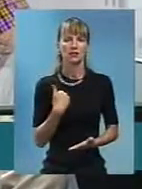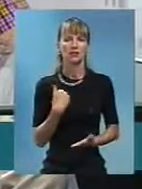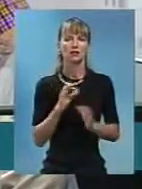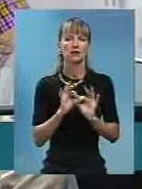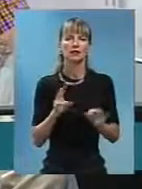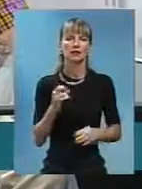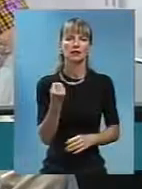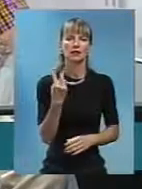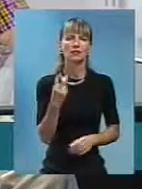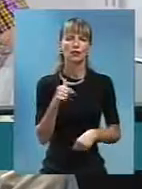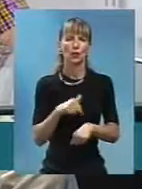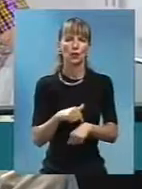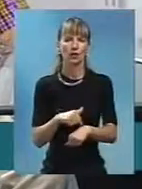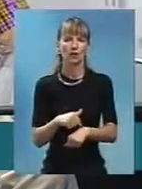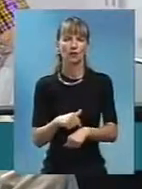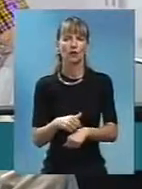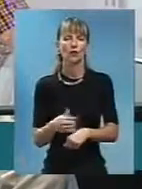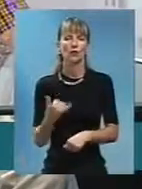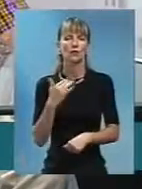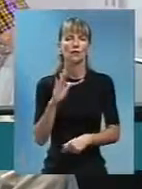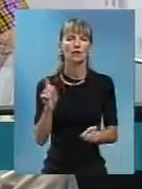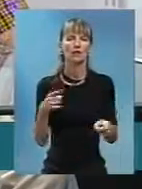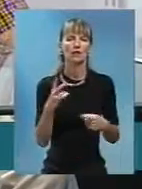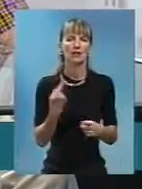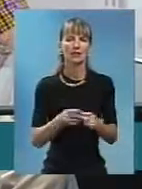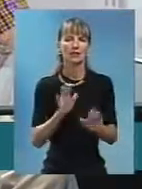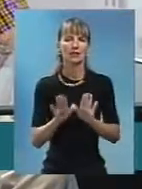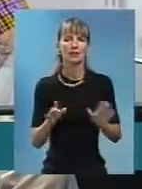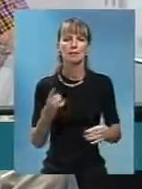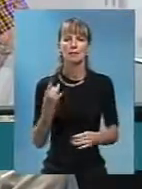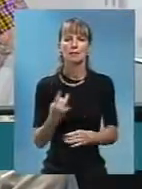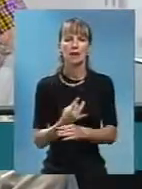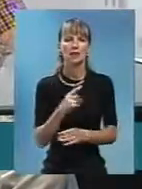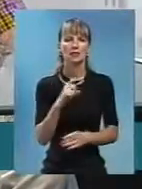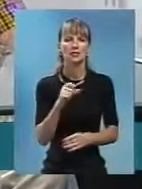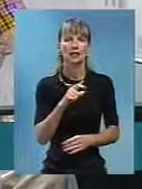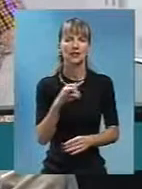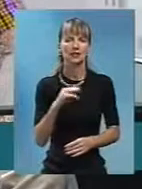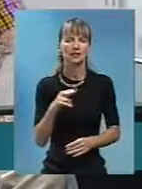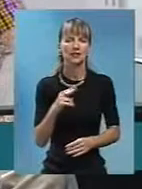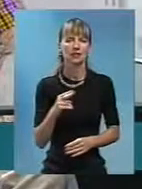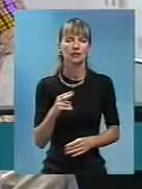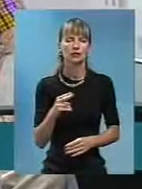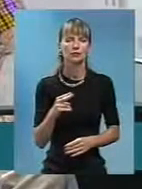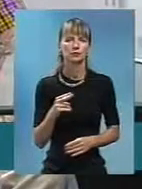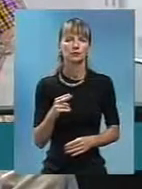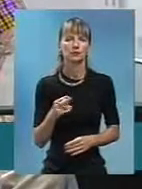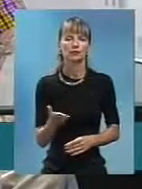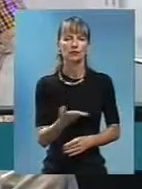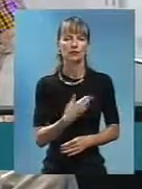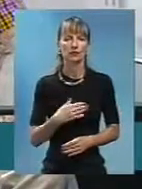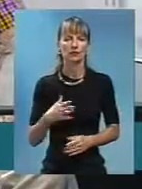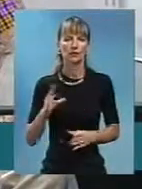на 12-ту годину у нас в музеї на цій виставці перший захід. Значить, мій